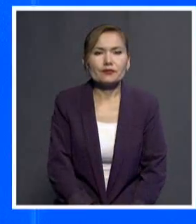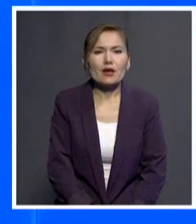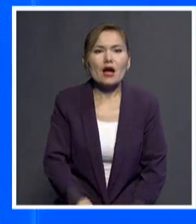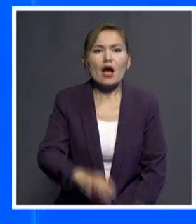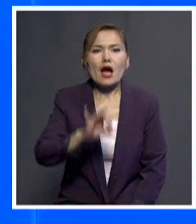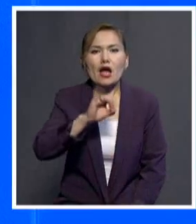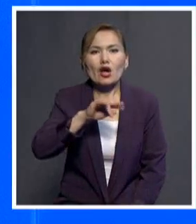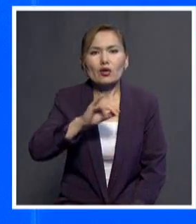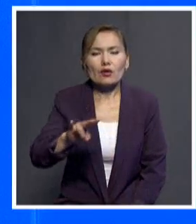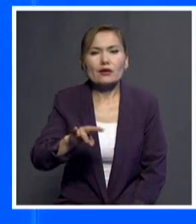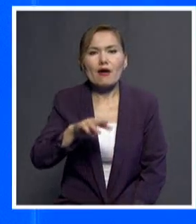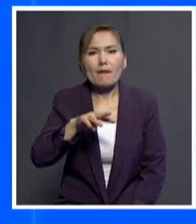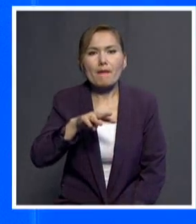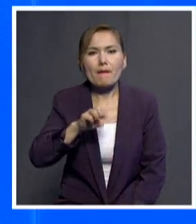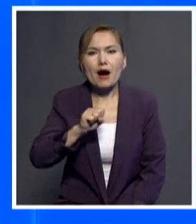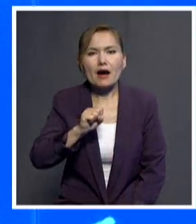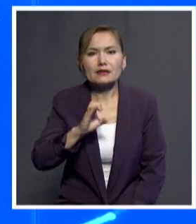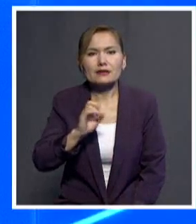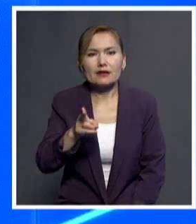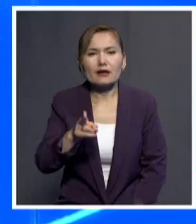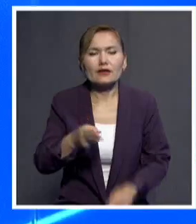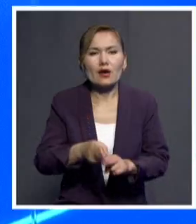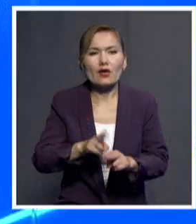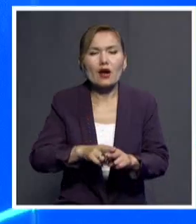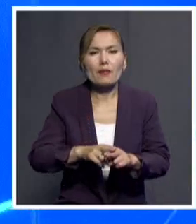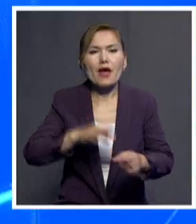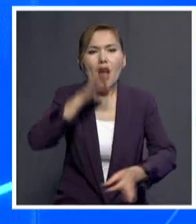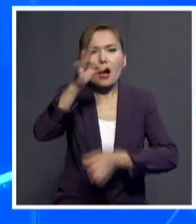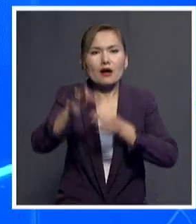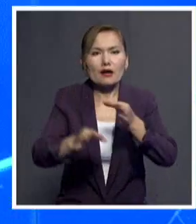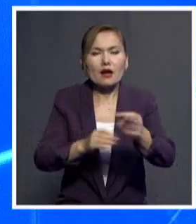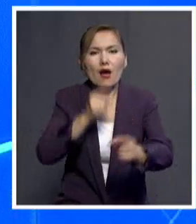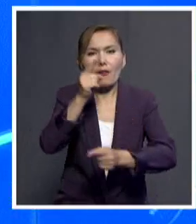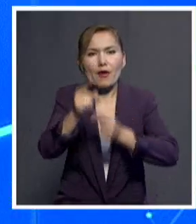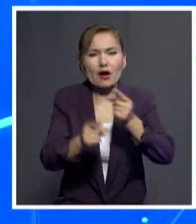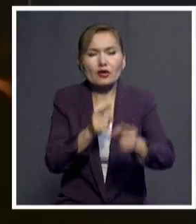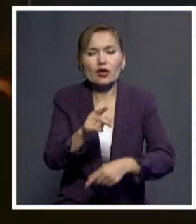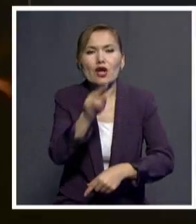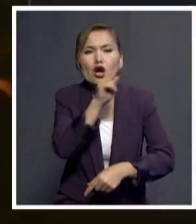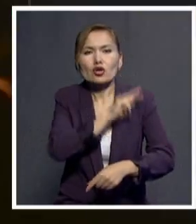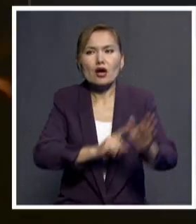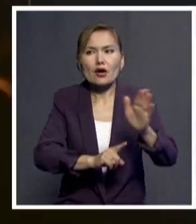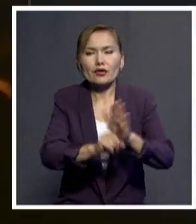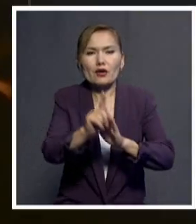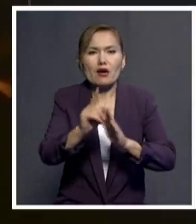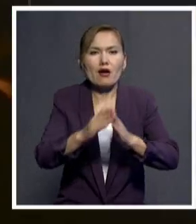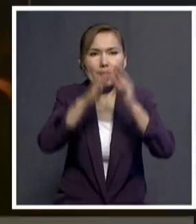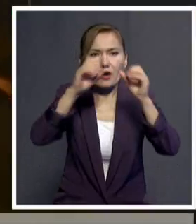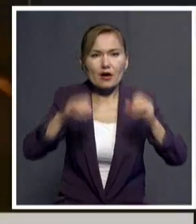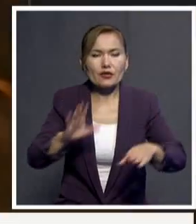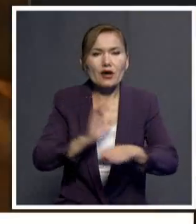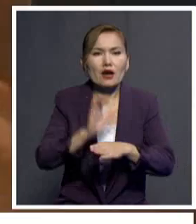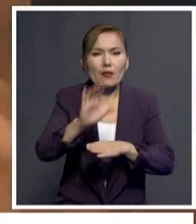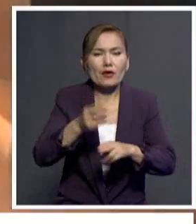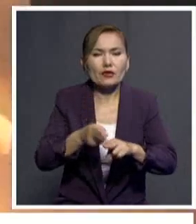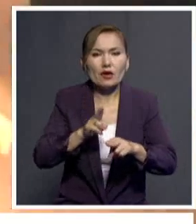Илон Масктың SpaceX компаниясы орбитаға байланыс спутнигін ұшырды. Telkom 4 атты аппарат ақштың Флорида штатының